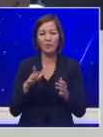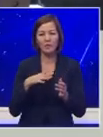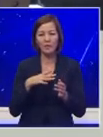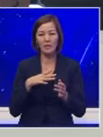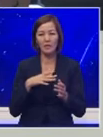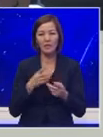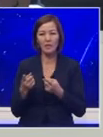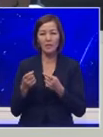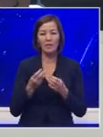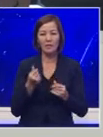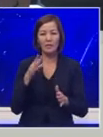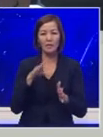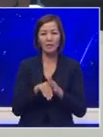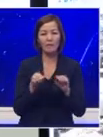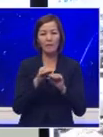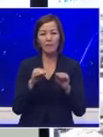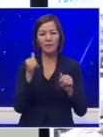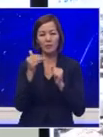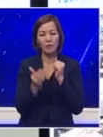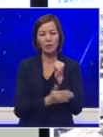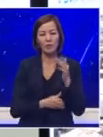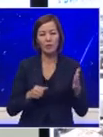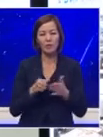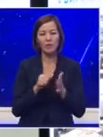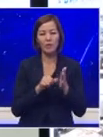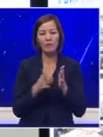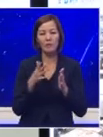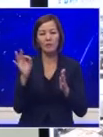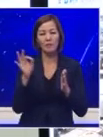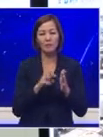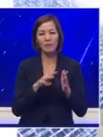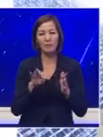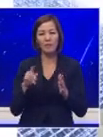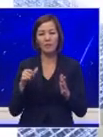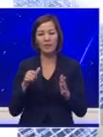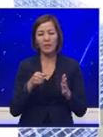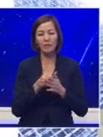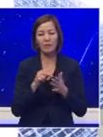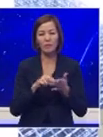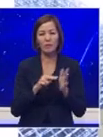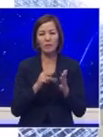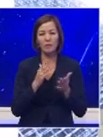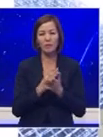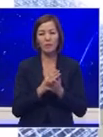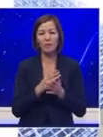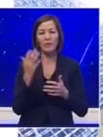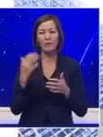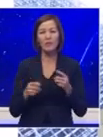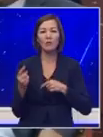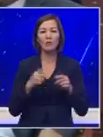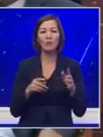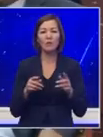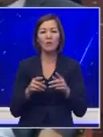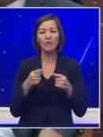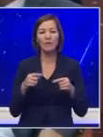Ал тартылған инвестициялар көрсеткішін жыл соңына дейін 65 миллиард теңгеге жеткізбек. Сонымен қатар шағын және орта бизнес пен